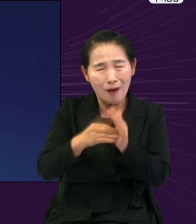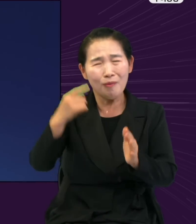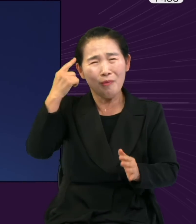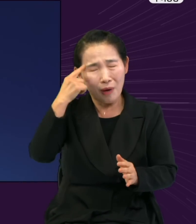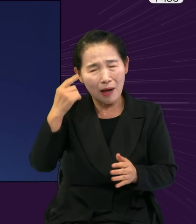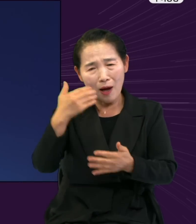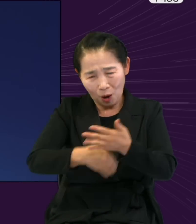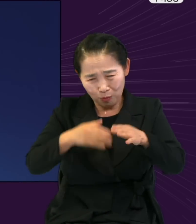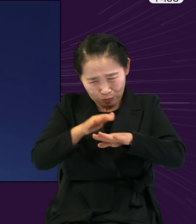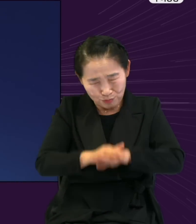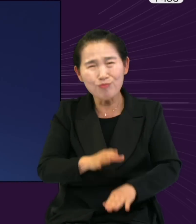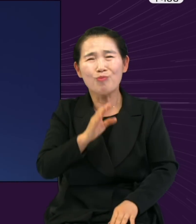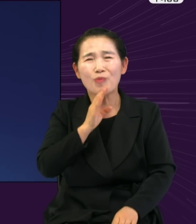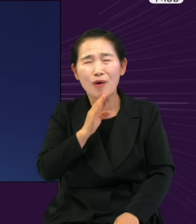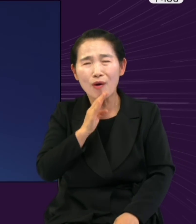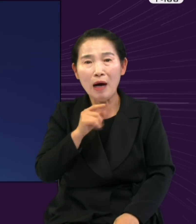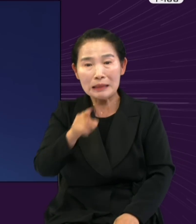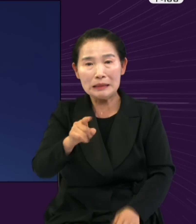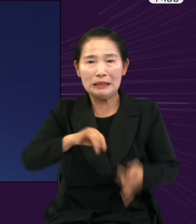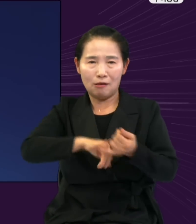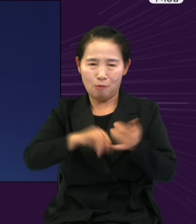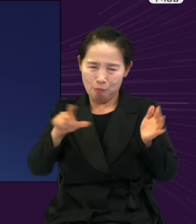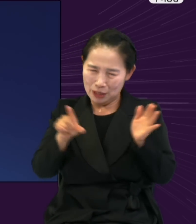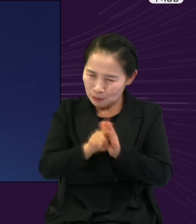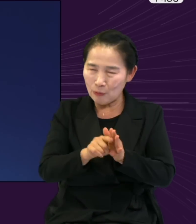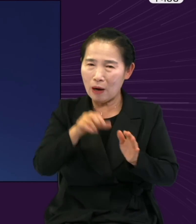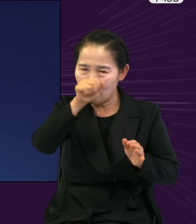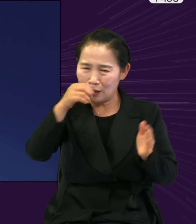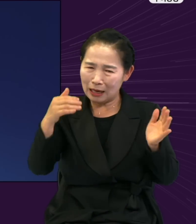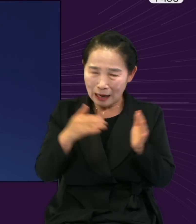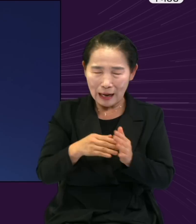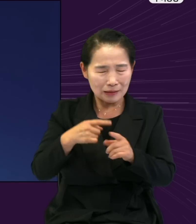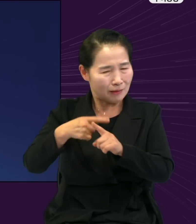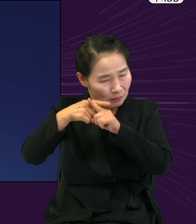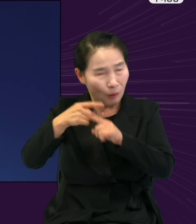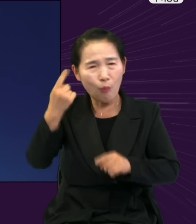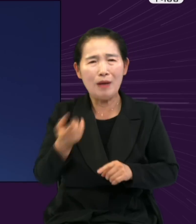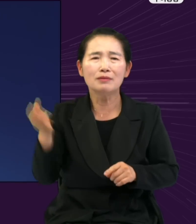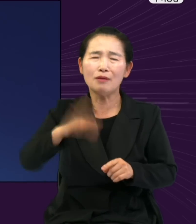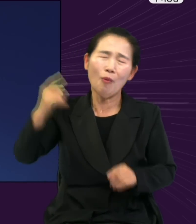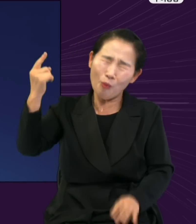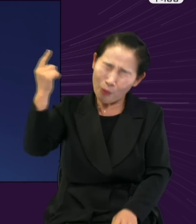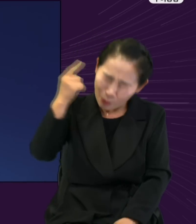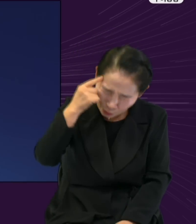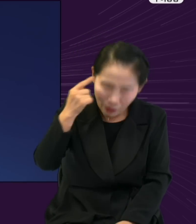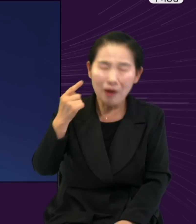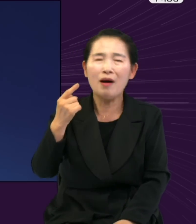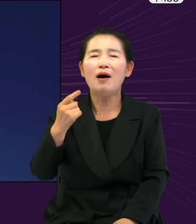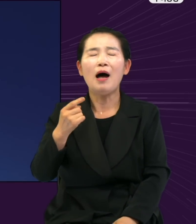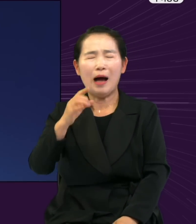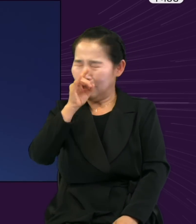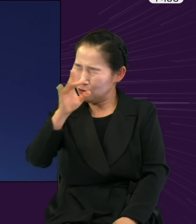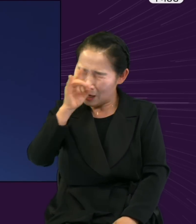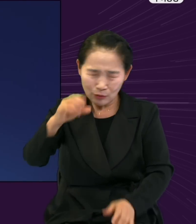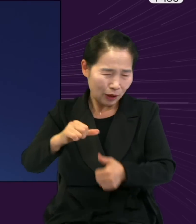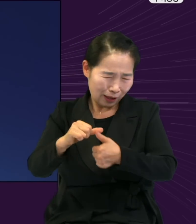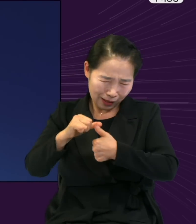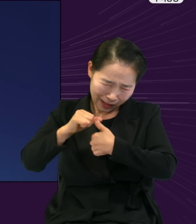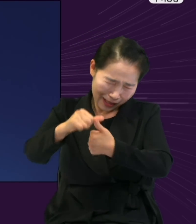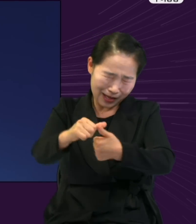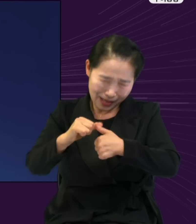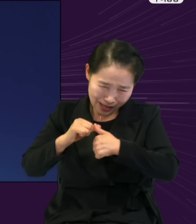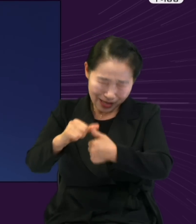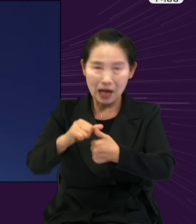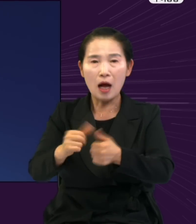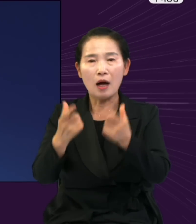약속 믿고 여기까지 왔는데 하나님 그러시면 안 되죠 하고 엄청나게 주님과 씨름을 했습니다. 계속 같은 말을